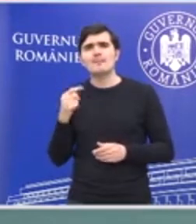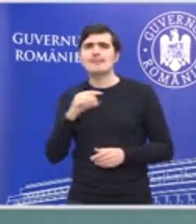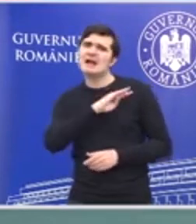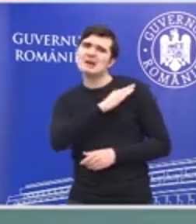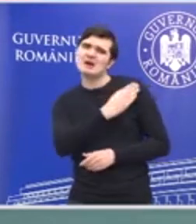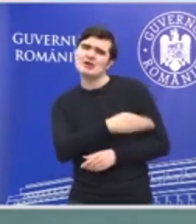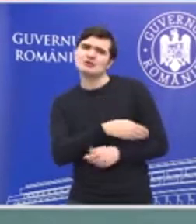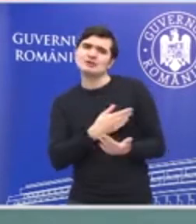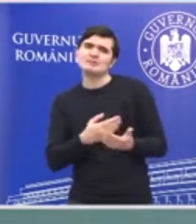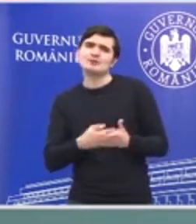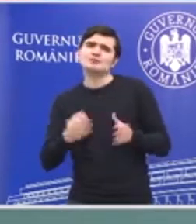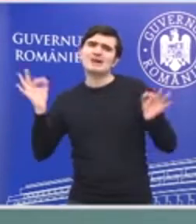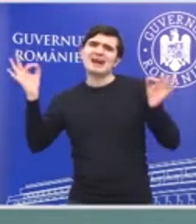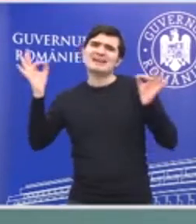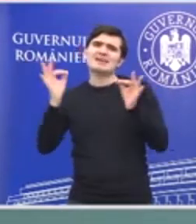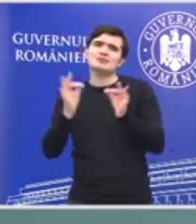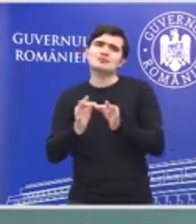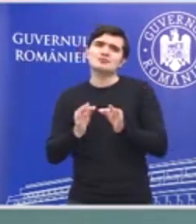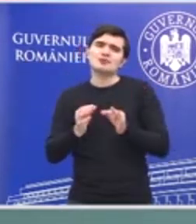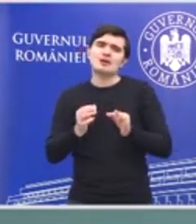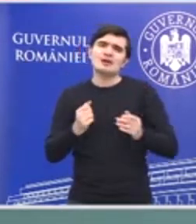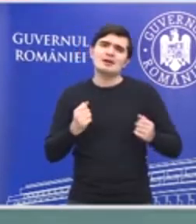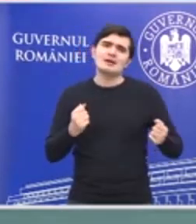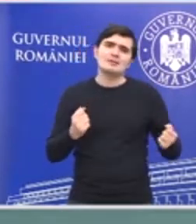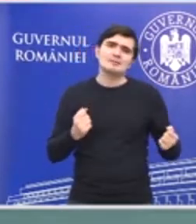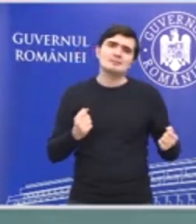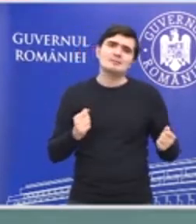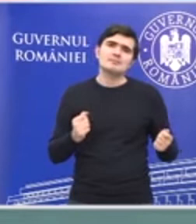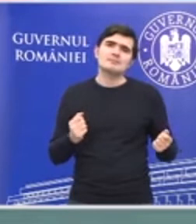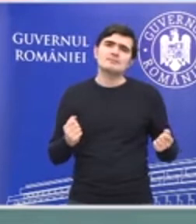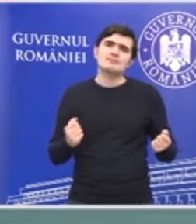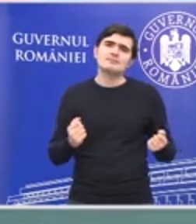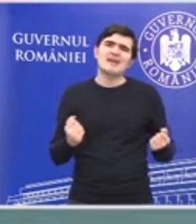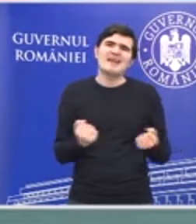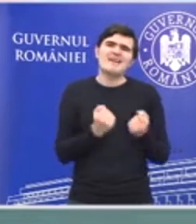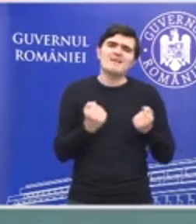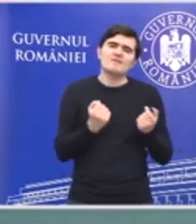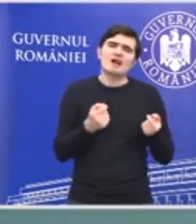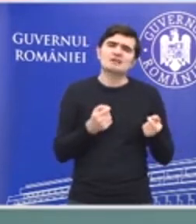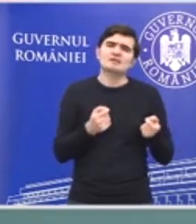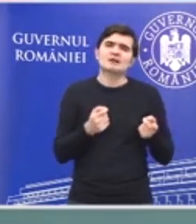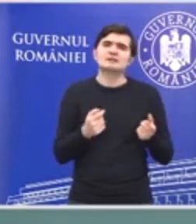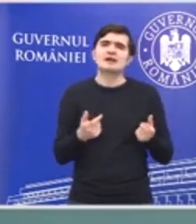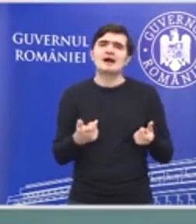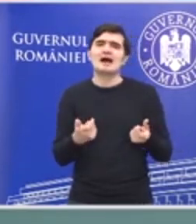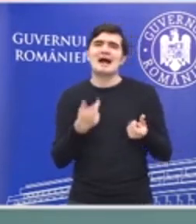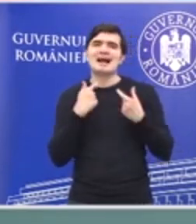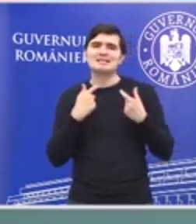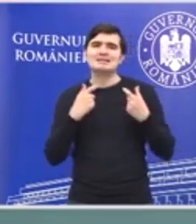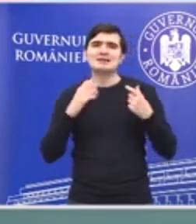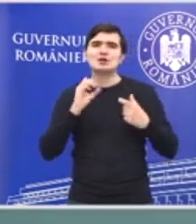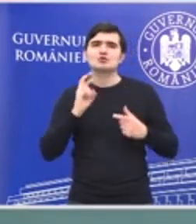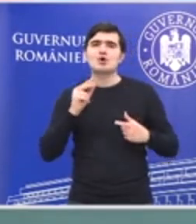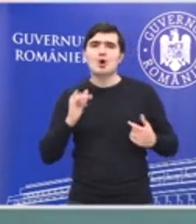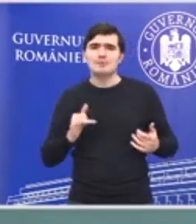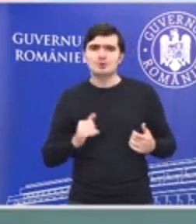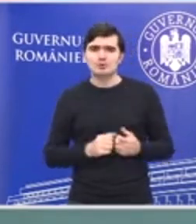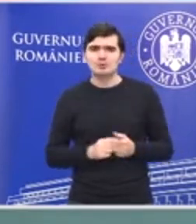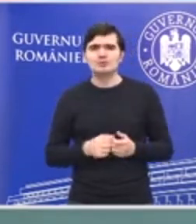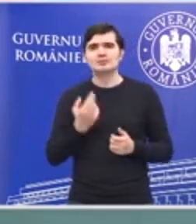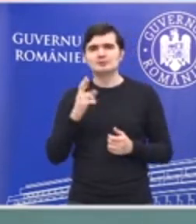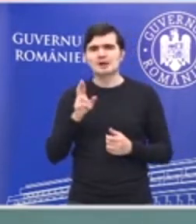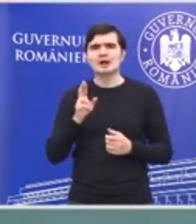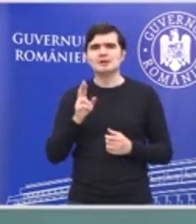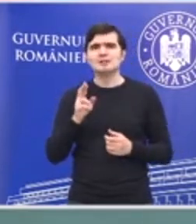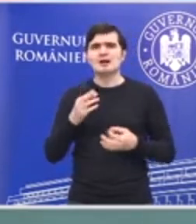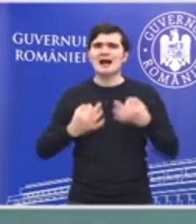reduce efectul neutralizant al anticorpilor protectori. Însă, studiile care sunt efectuate pe